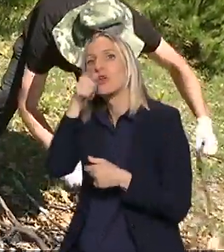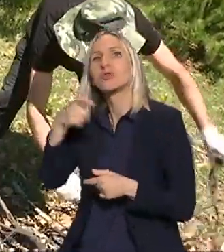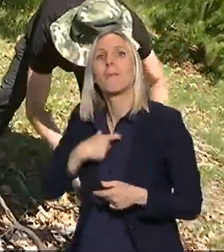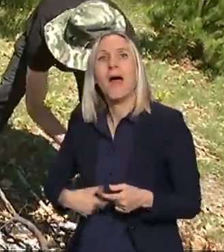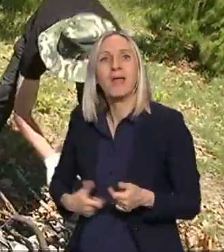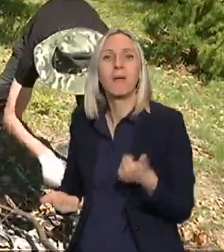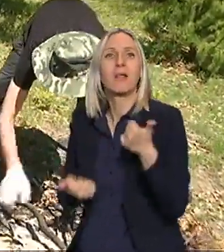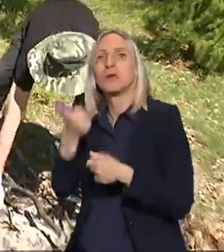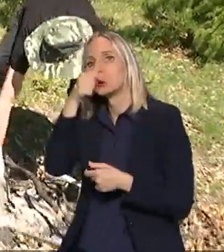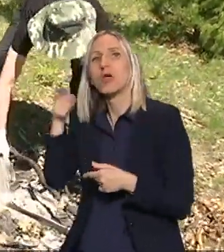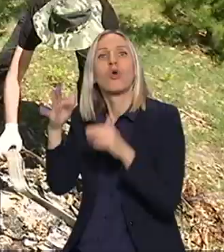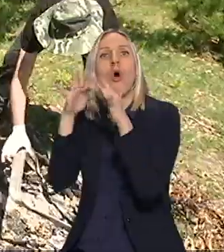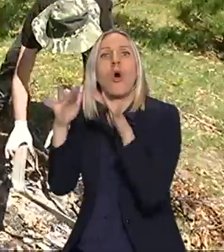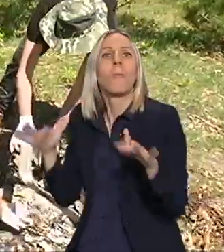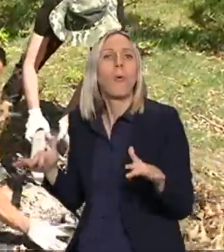je to